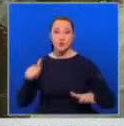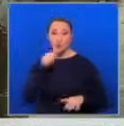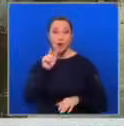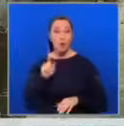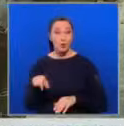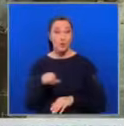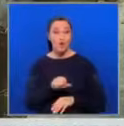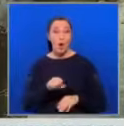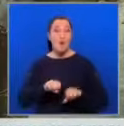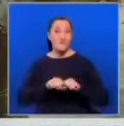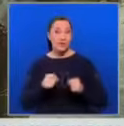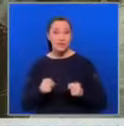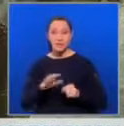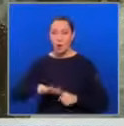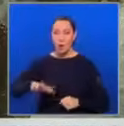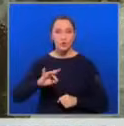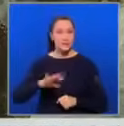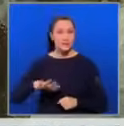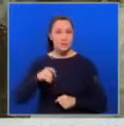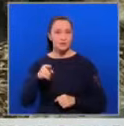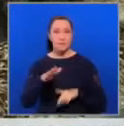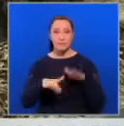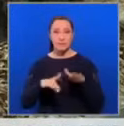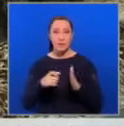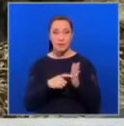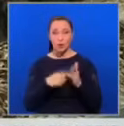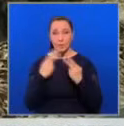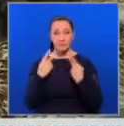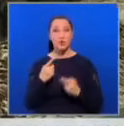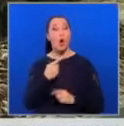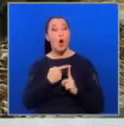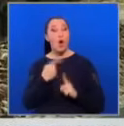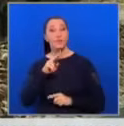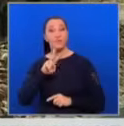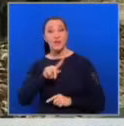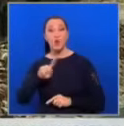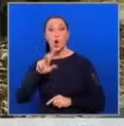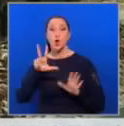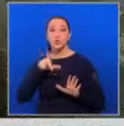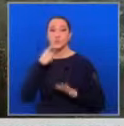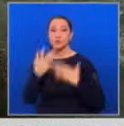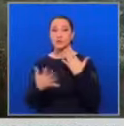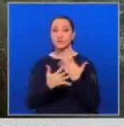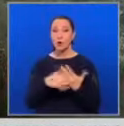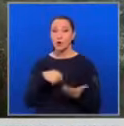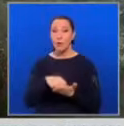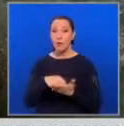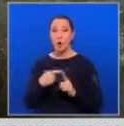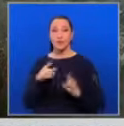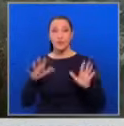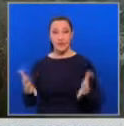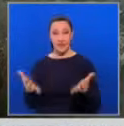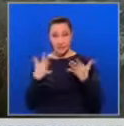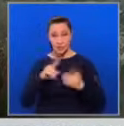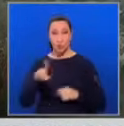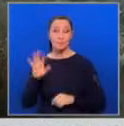което е довело до вреди за околната среда за това престъпление законът предвижда от две до осем години лишаване от свобода и глоба от 10 000